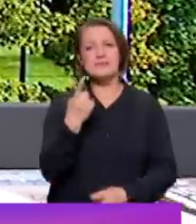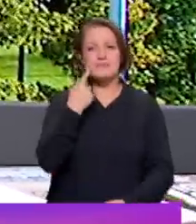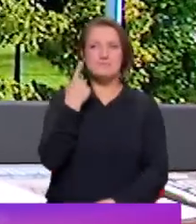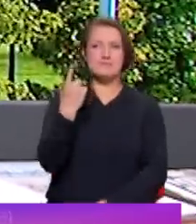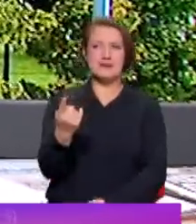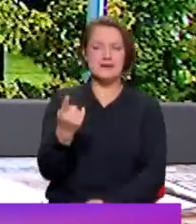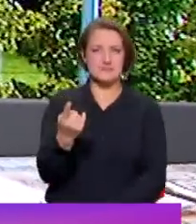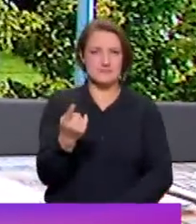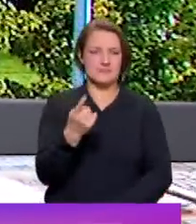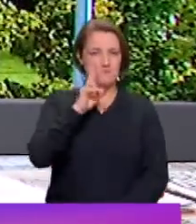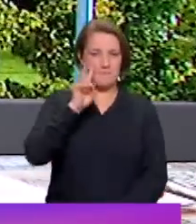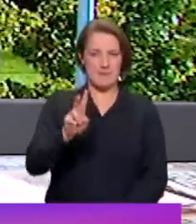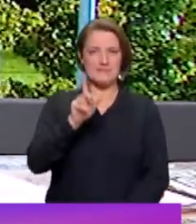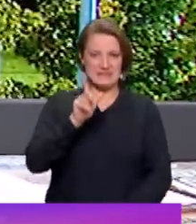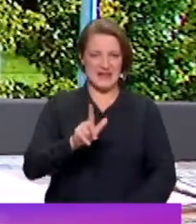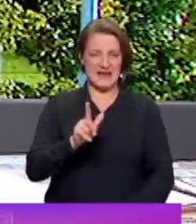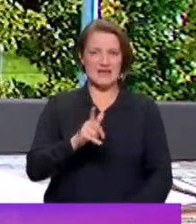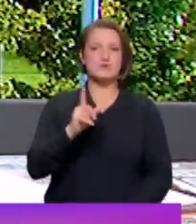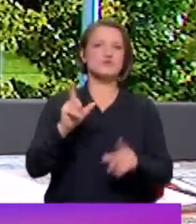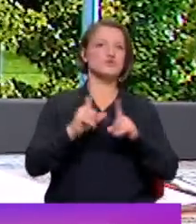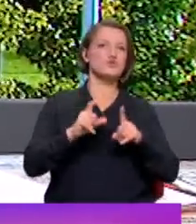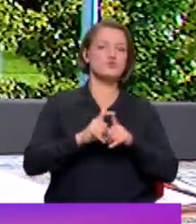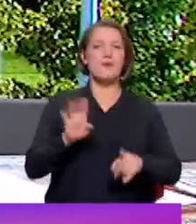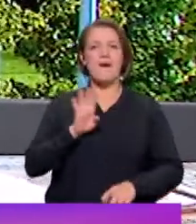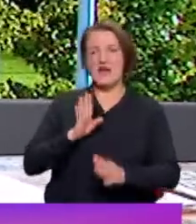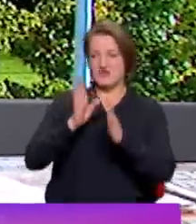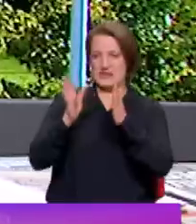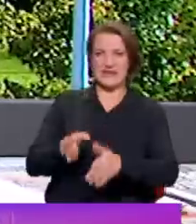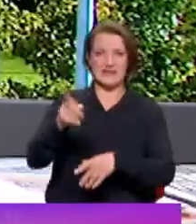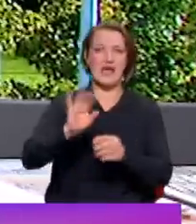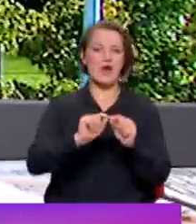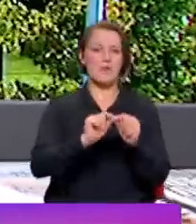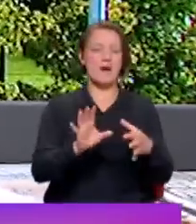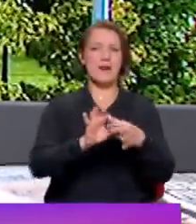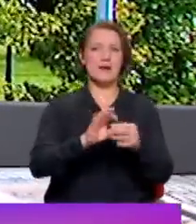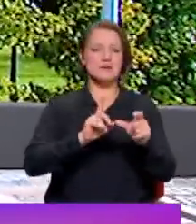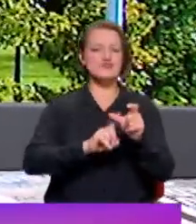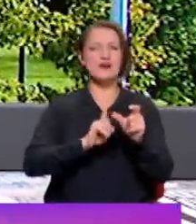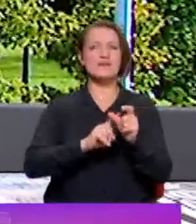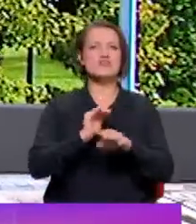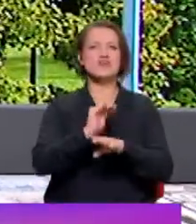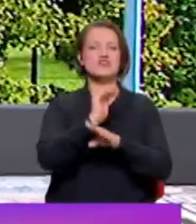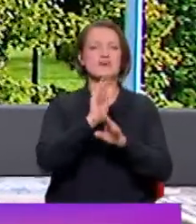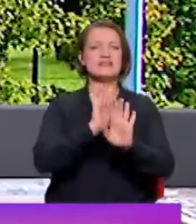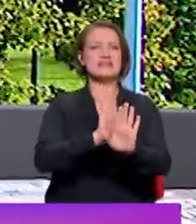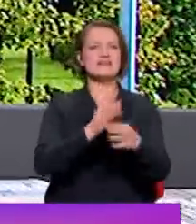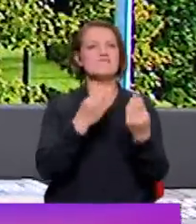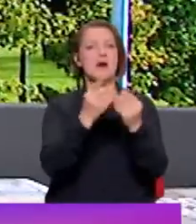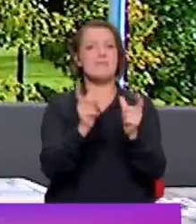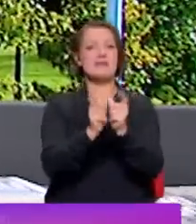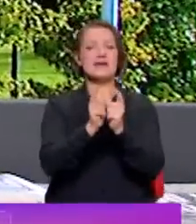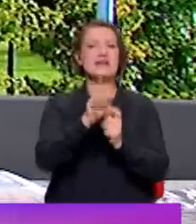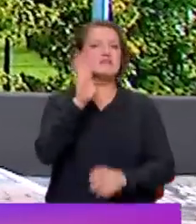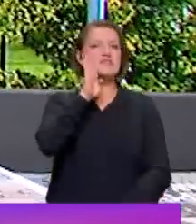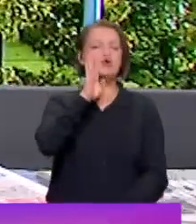bakıp dönüp bakmamız gereken durum öğrencilerin ekonomisi ile ilgili Çağdaş yaşamı destekleme Derneği Sinop şube